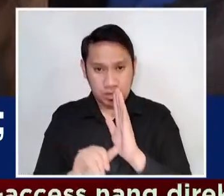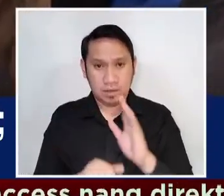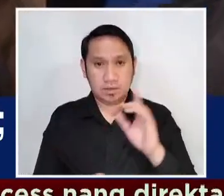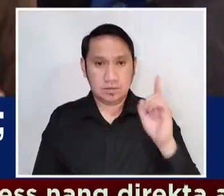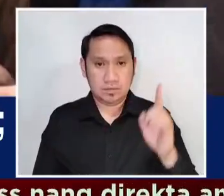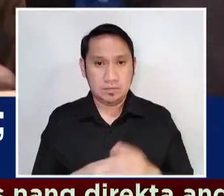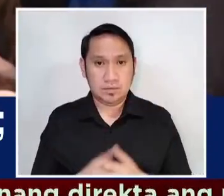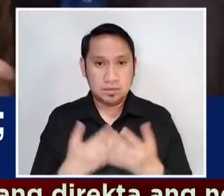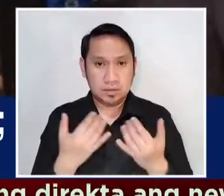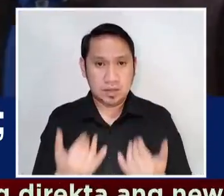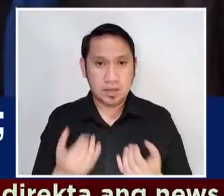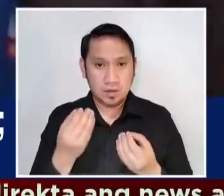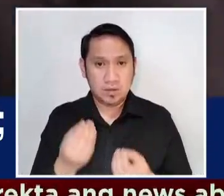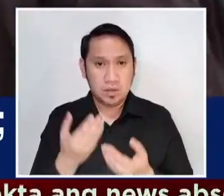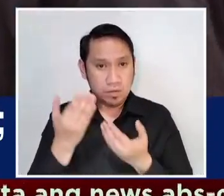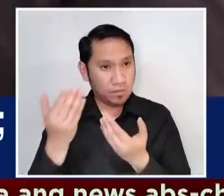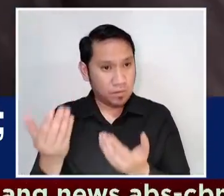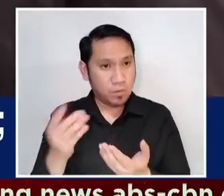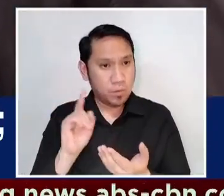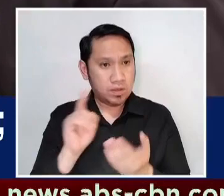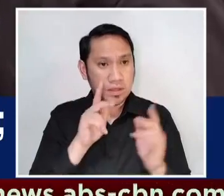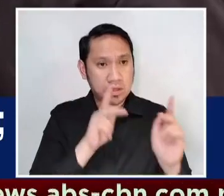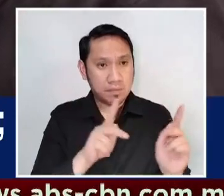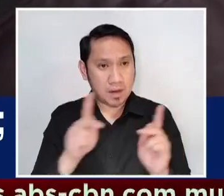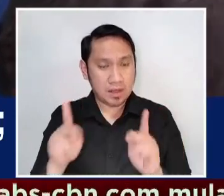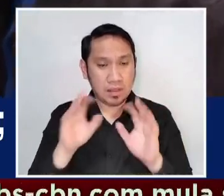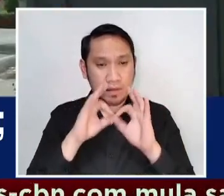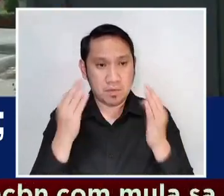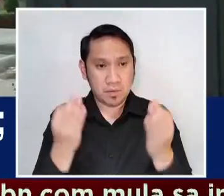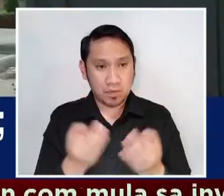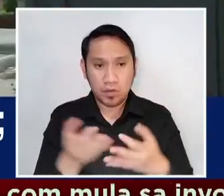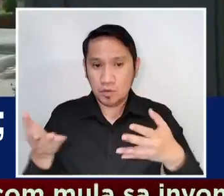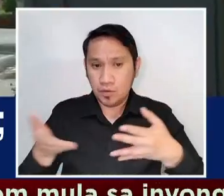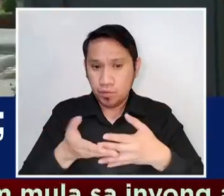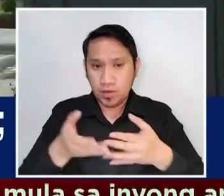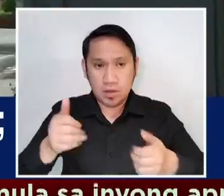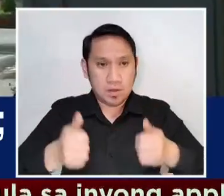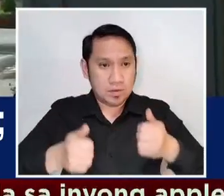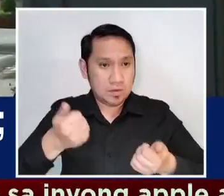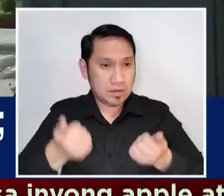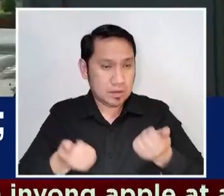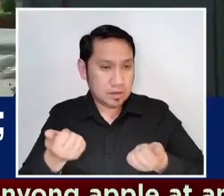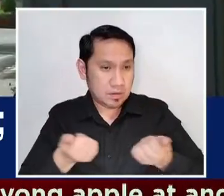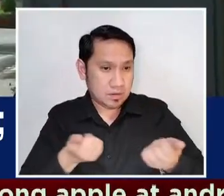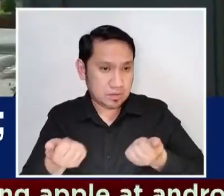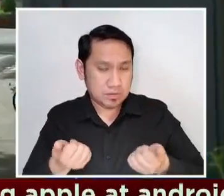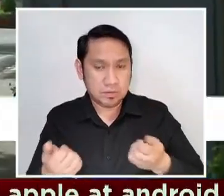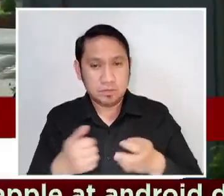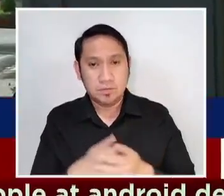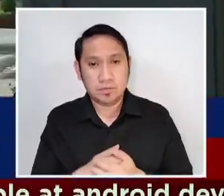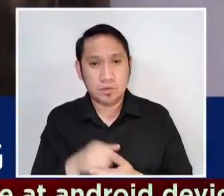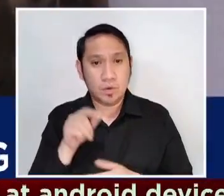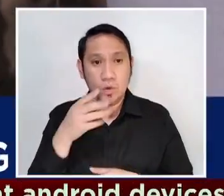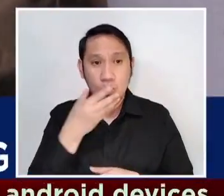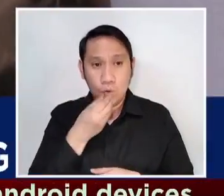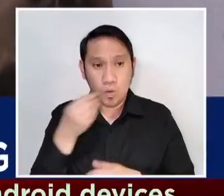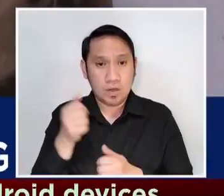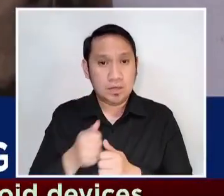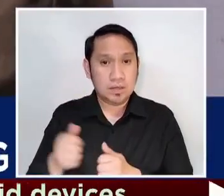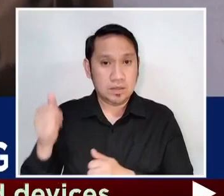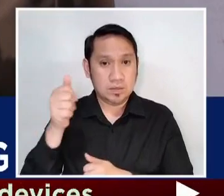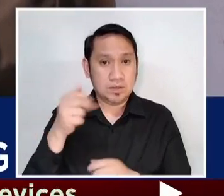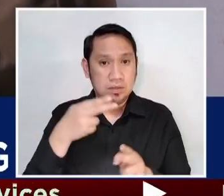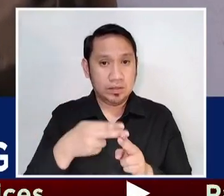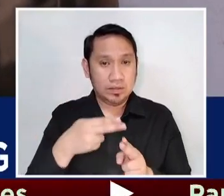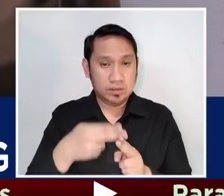na inihayag ang balak ng pamilya na sampahan ng administratibo at kriminal na kaso ang suspendidong Bureau of Corrections Chief na si